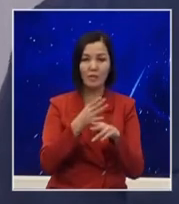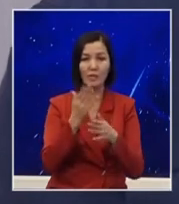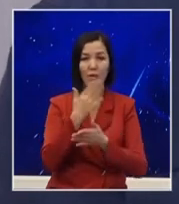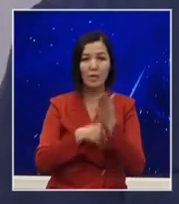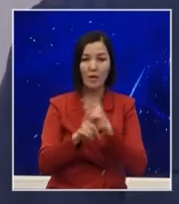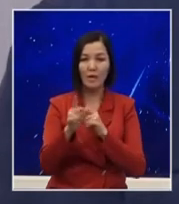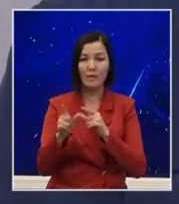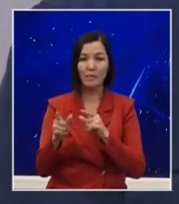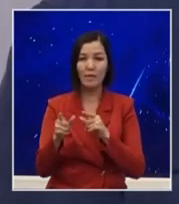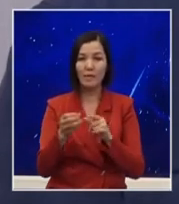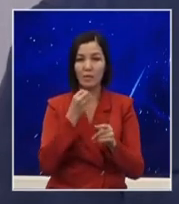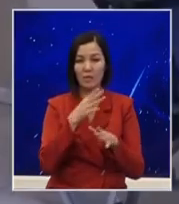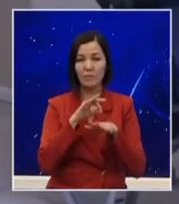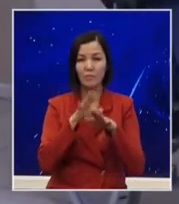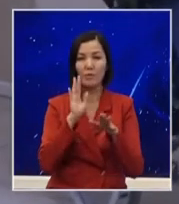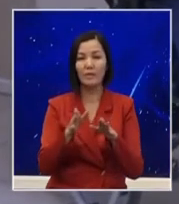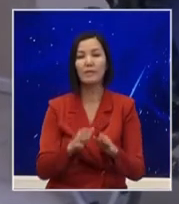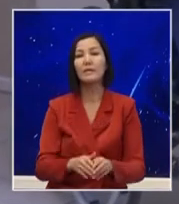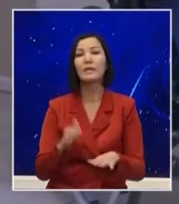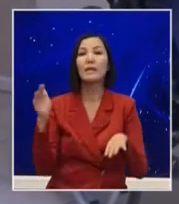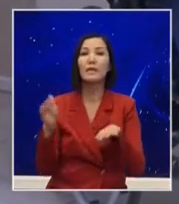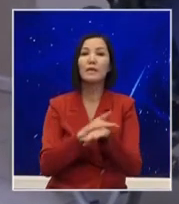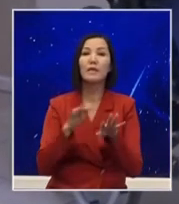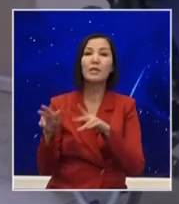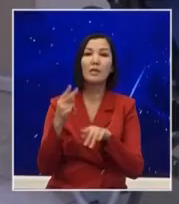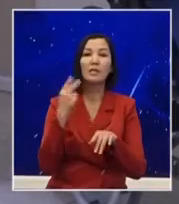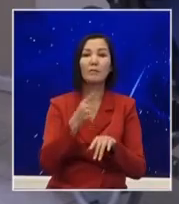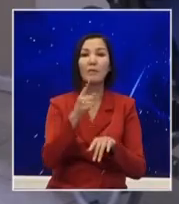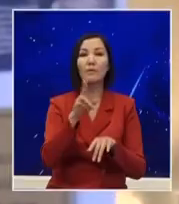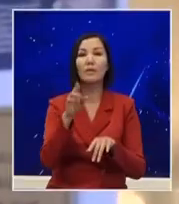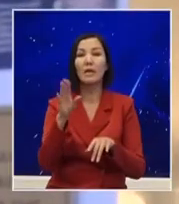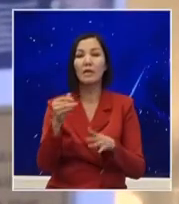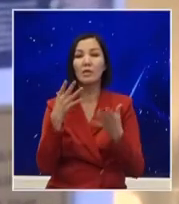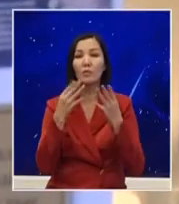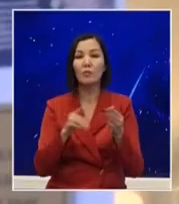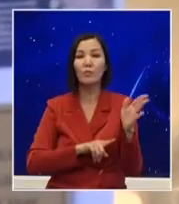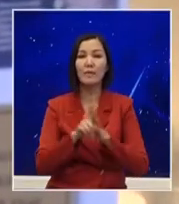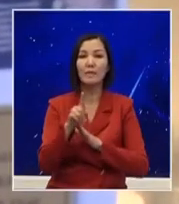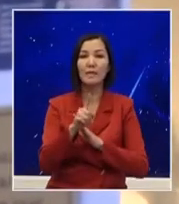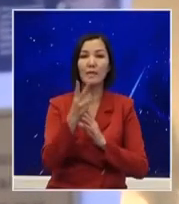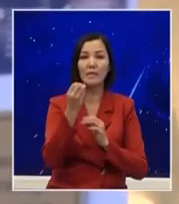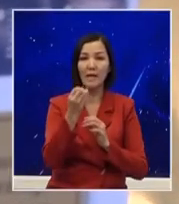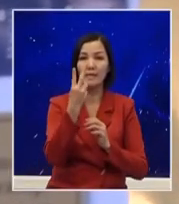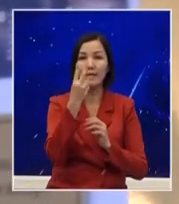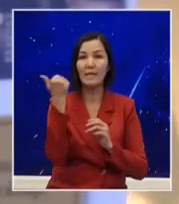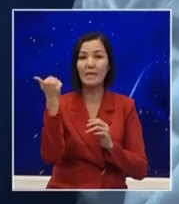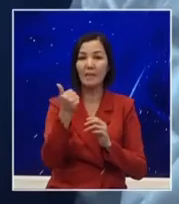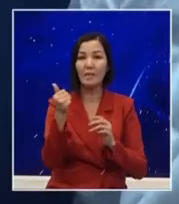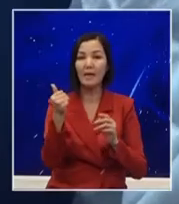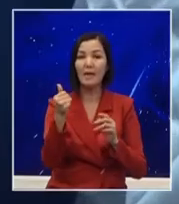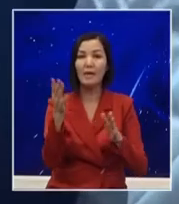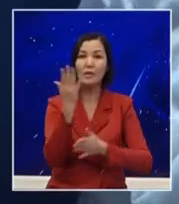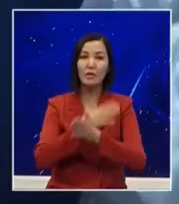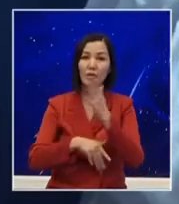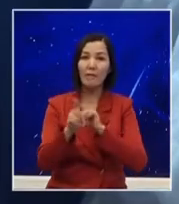адамдарға тиімді болар еді деп ойлаймын. Игі шара 21 қараша күні басталған. Онкология мамандары алдағы тағы 2 апта ерекше күтімді қажет